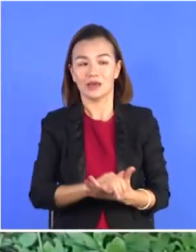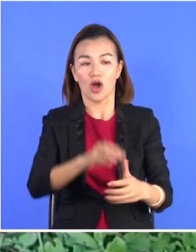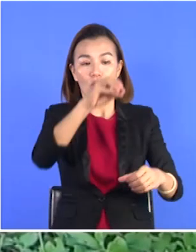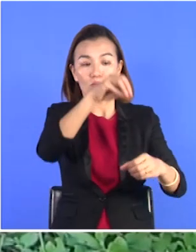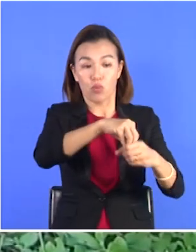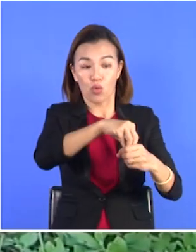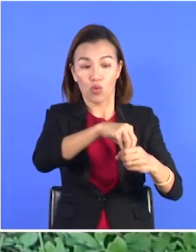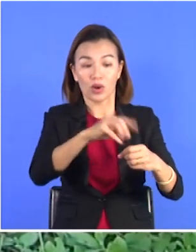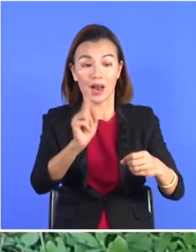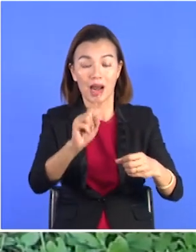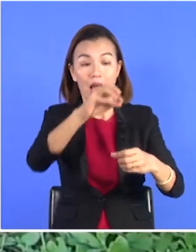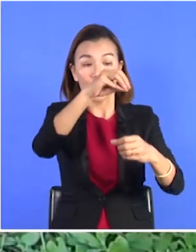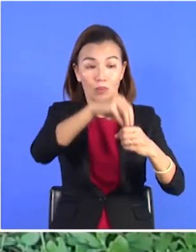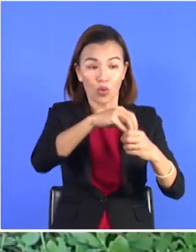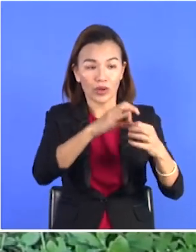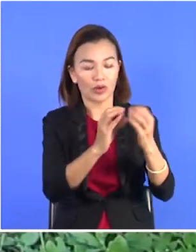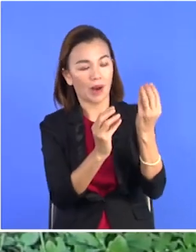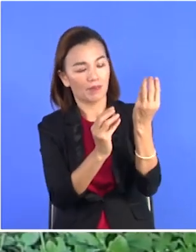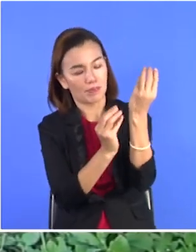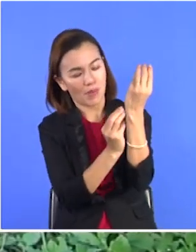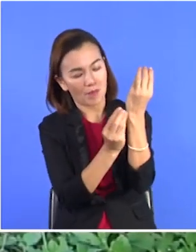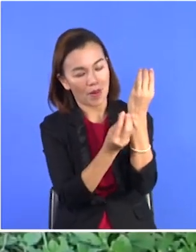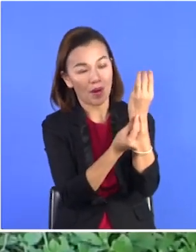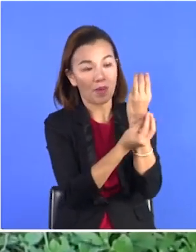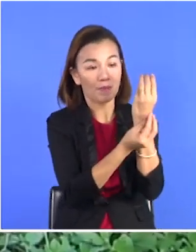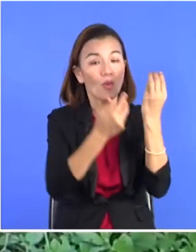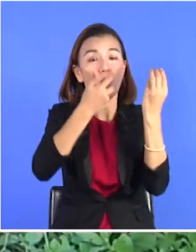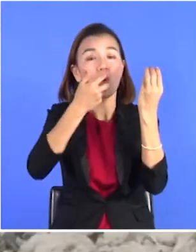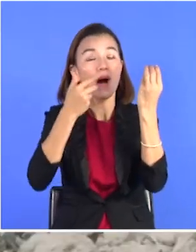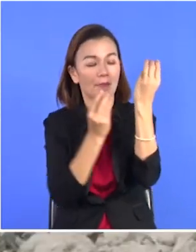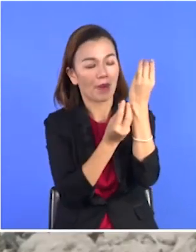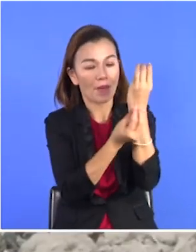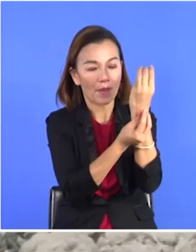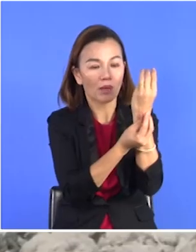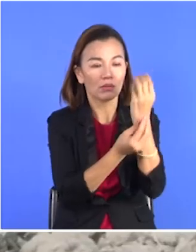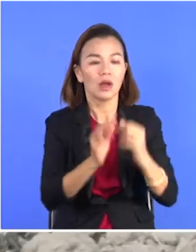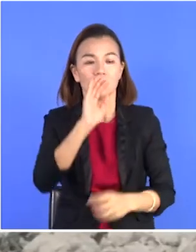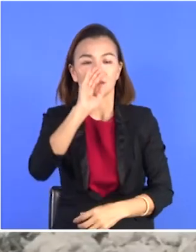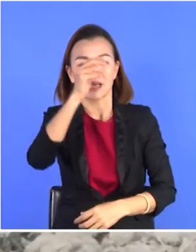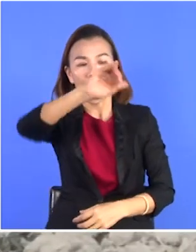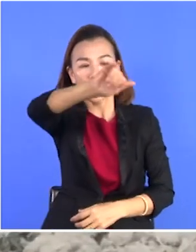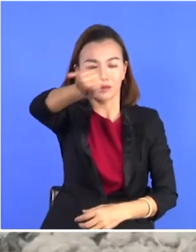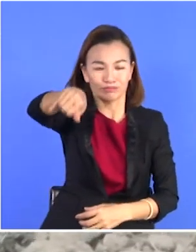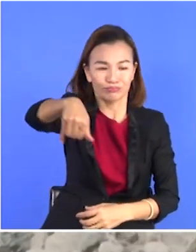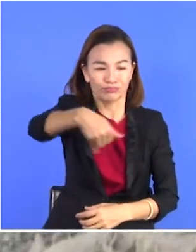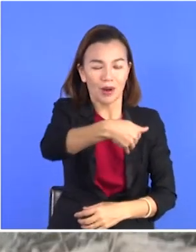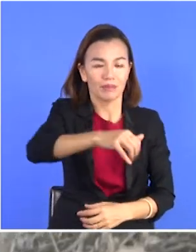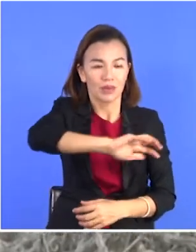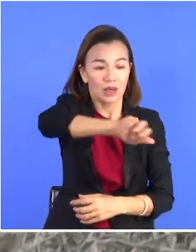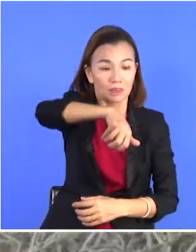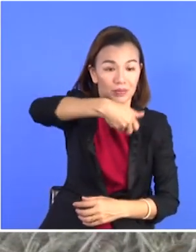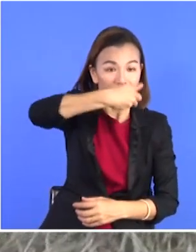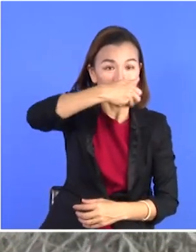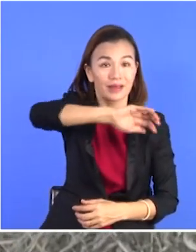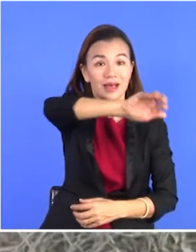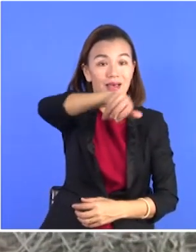ดังใหม่ของนายด้วงดังใหม่เนี่ยเนี่ยเกษตรกรที่ที่จรเข้เห็นเนี่ยนะก็ถูกโขลงช้างป่าบุกเข้าไปไม่กินธรรมดานะครับเนี่ย